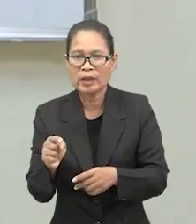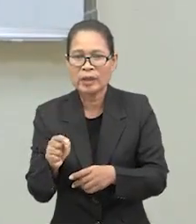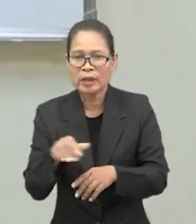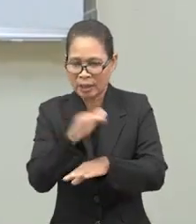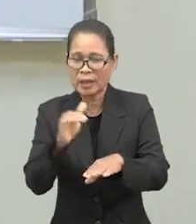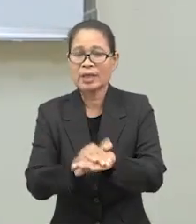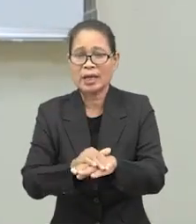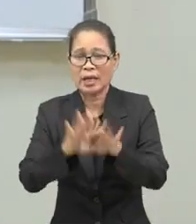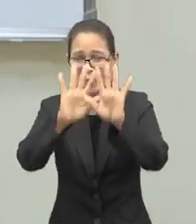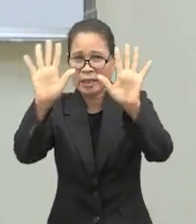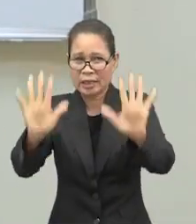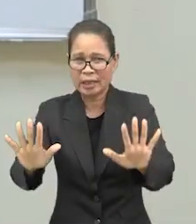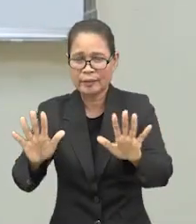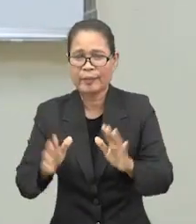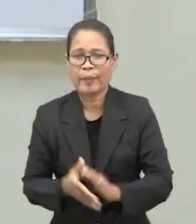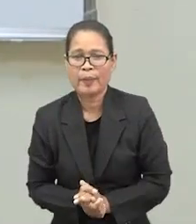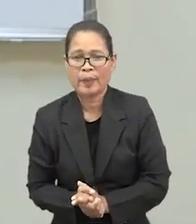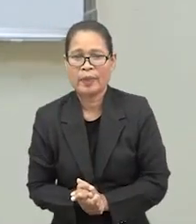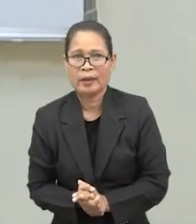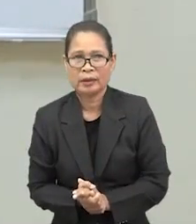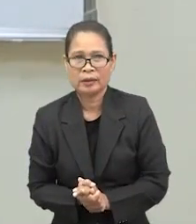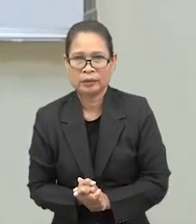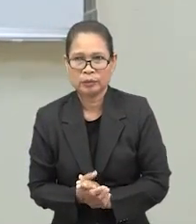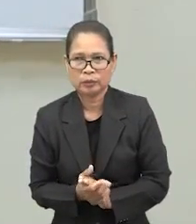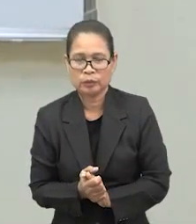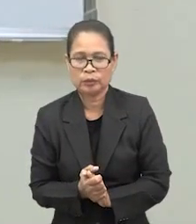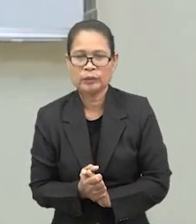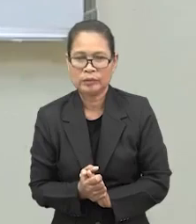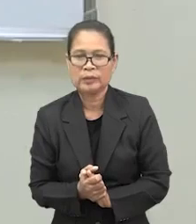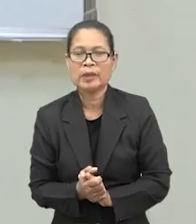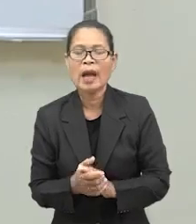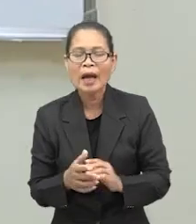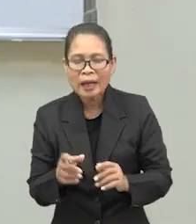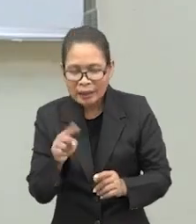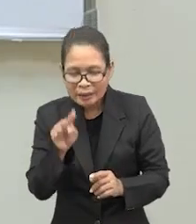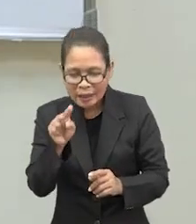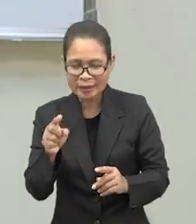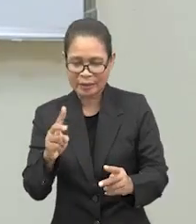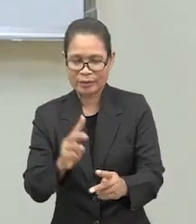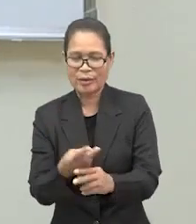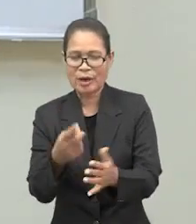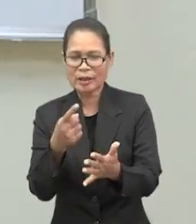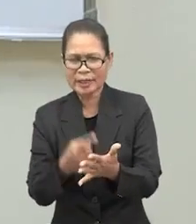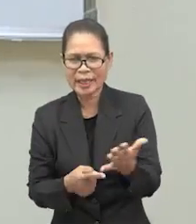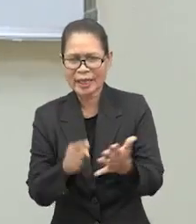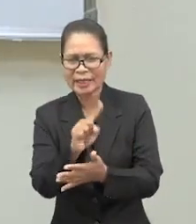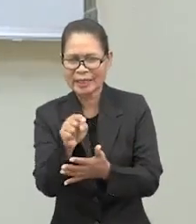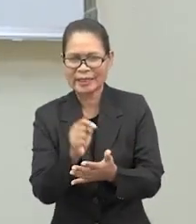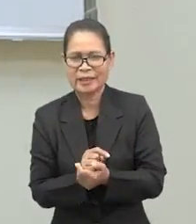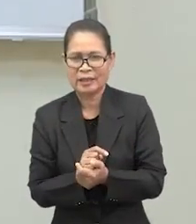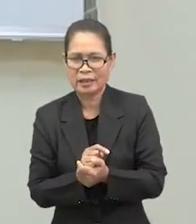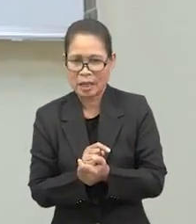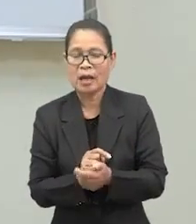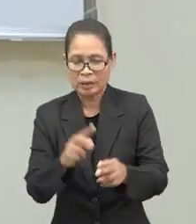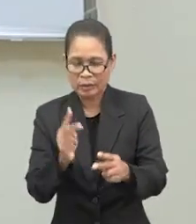nọt mùi nơi lực đà khiền mùi nè các đối tượng nè chà cù cho tụ ong ấy nè